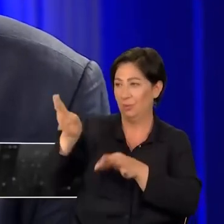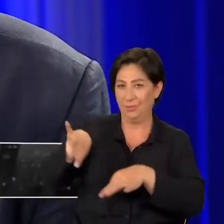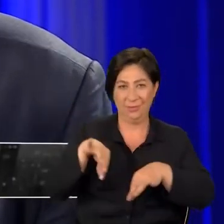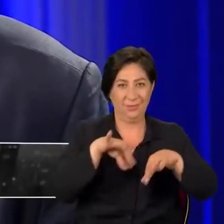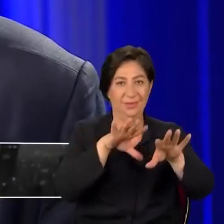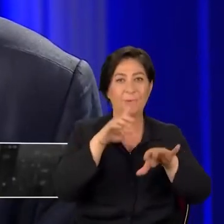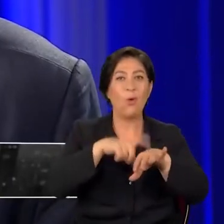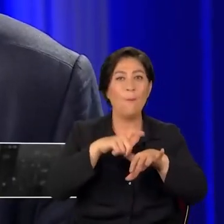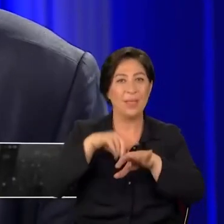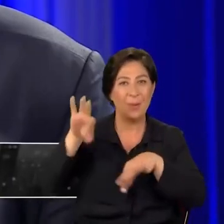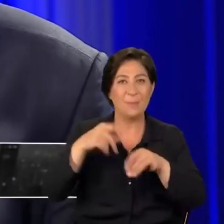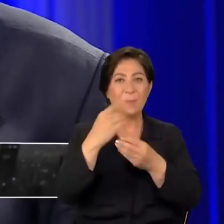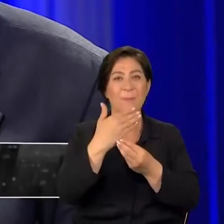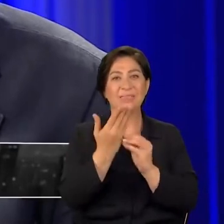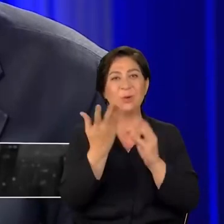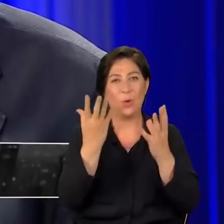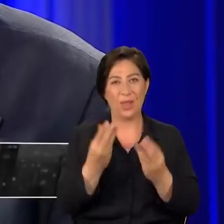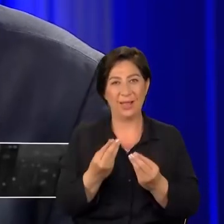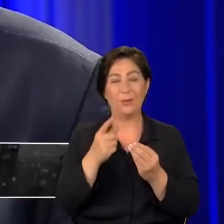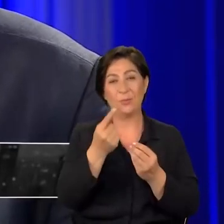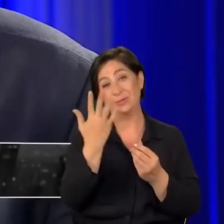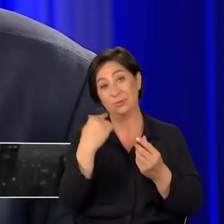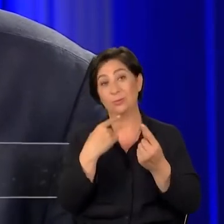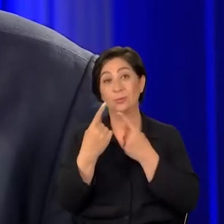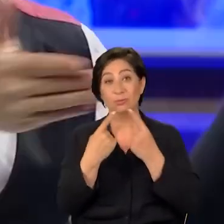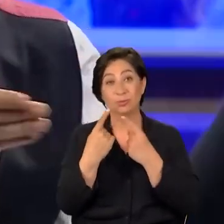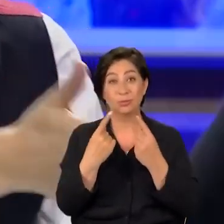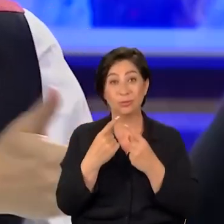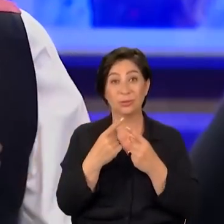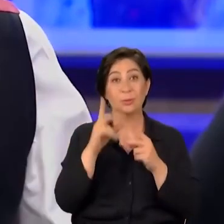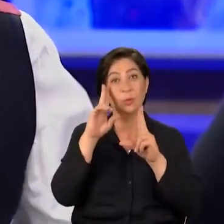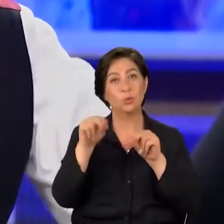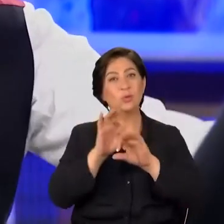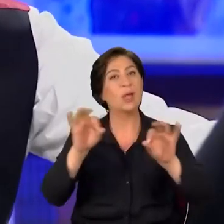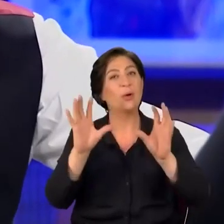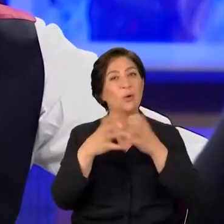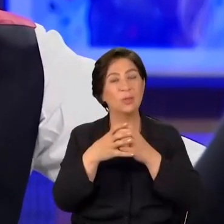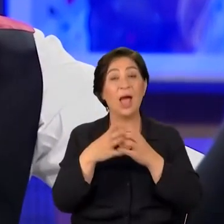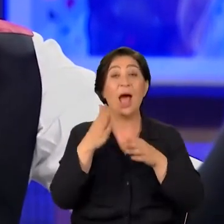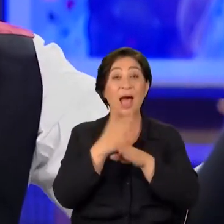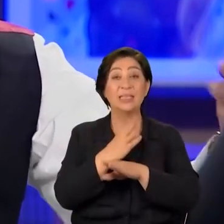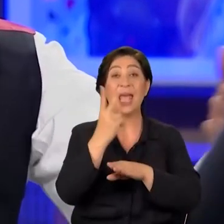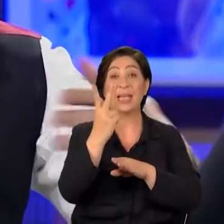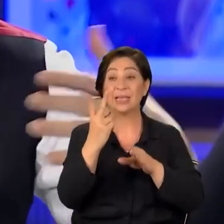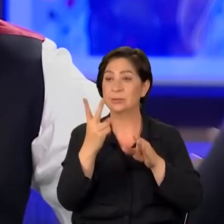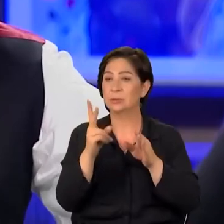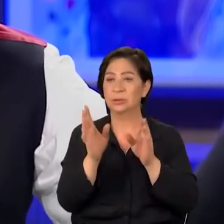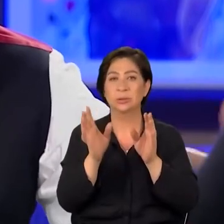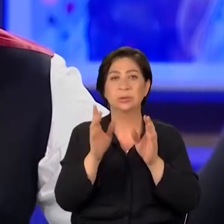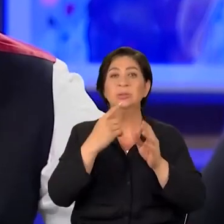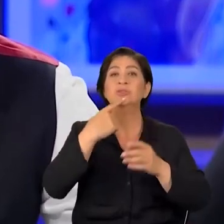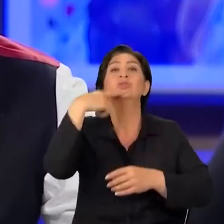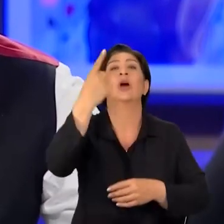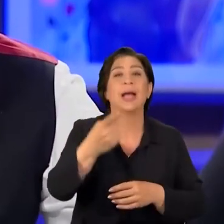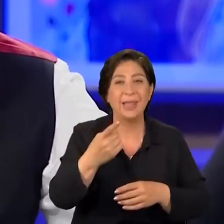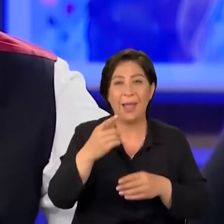bu post-truth'un aslında bir parçası olarak da onu aslında konuşmuştuk şeyde de Uykusuzlar Kulübü'nde de. Aslında iki slogan da